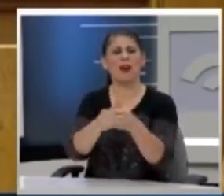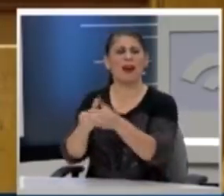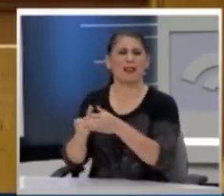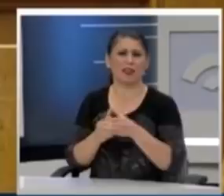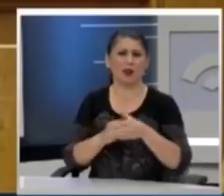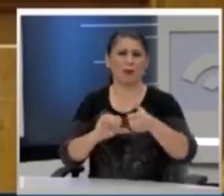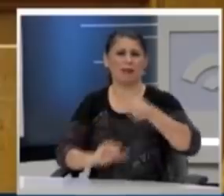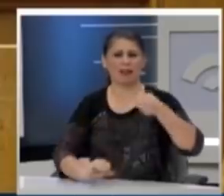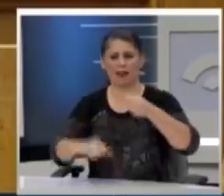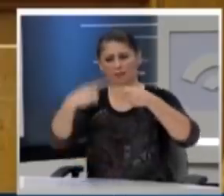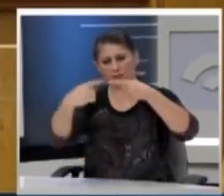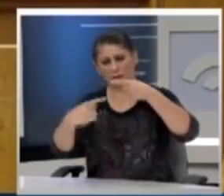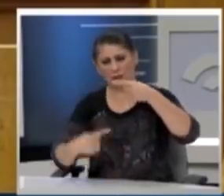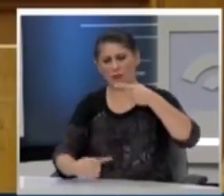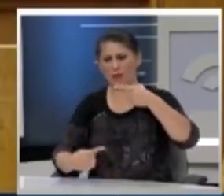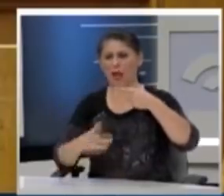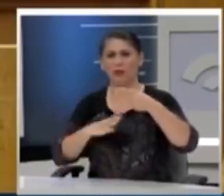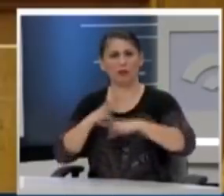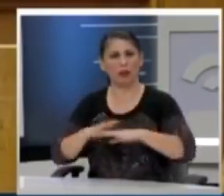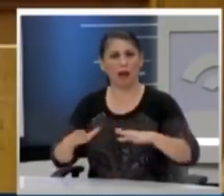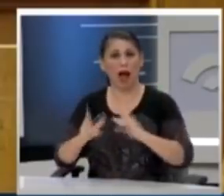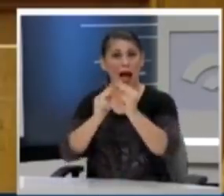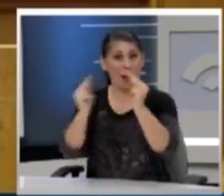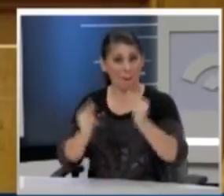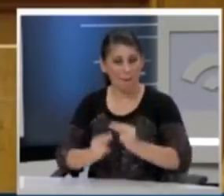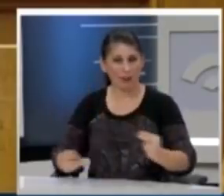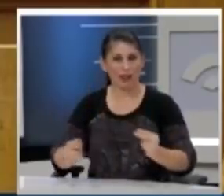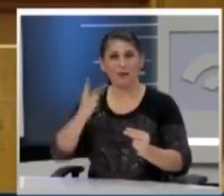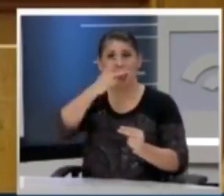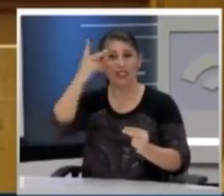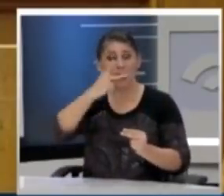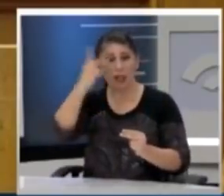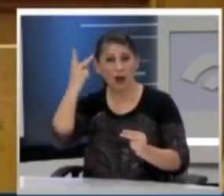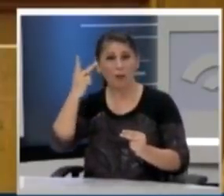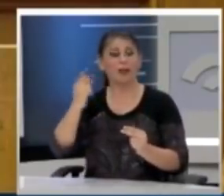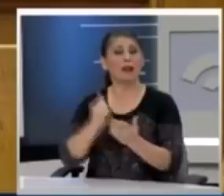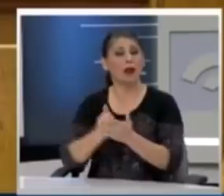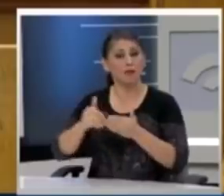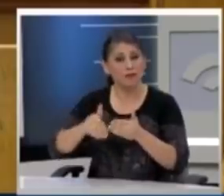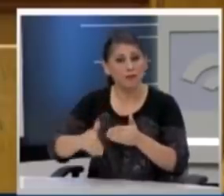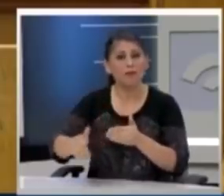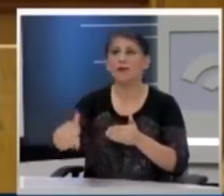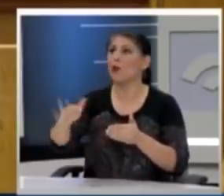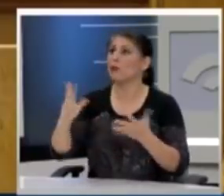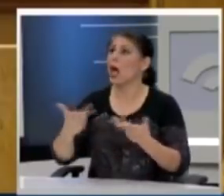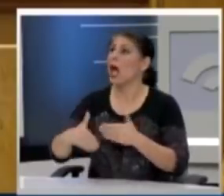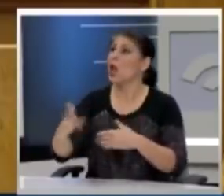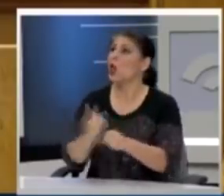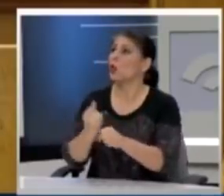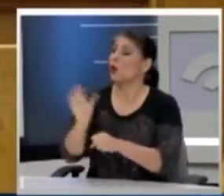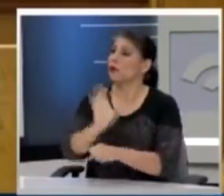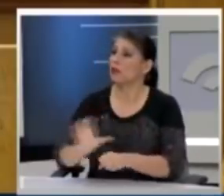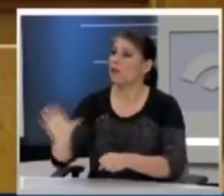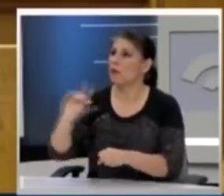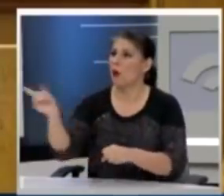και αφήνεστε υπο βαθμο ζονται τα δικαιώματα και οι προοπτικές όλων με